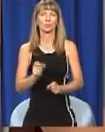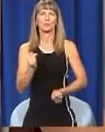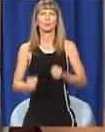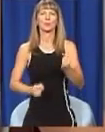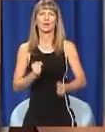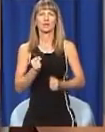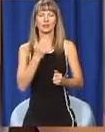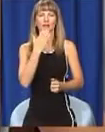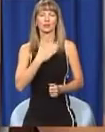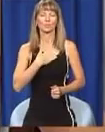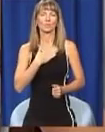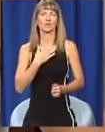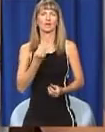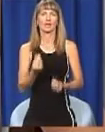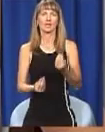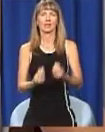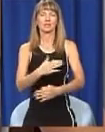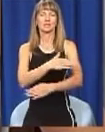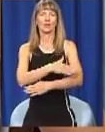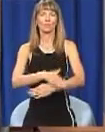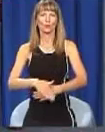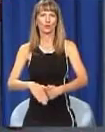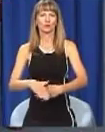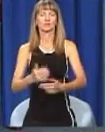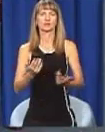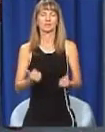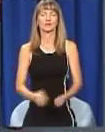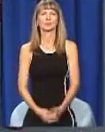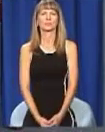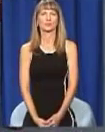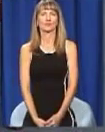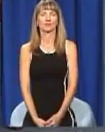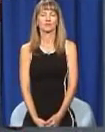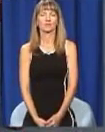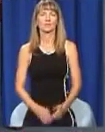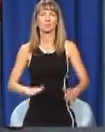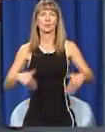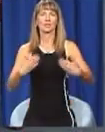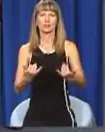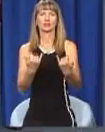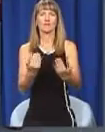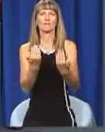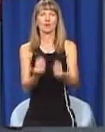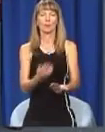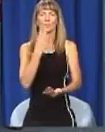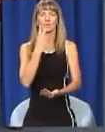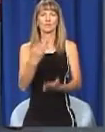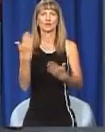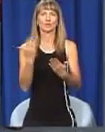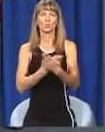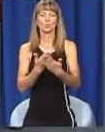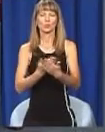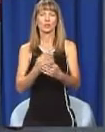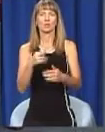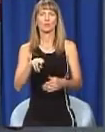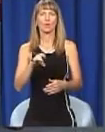бігати полюбляють, бавитися на вулиці, так? Так. Так. Пропоную зараз вам подивитися сюжет про цю